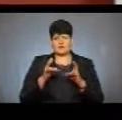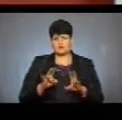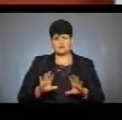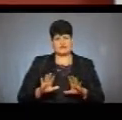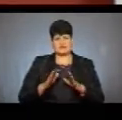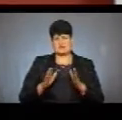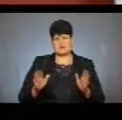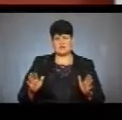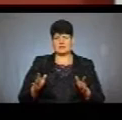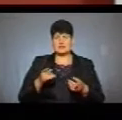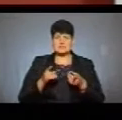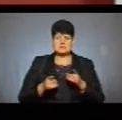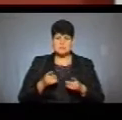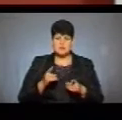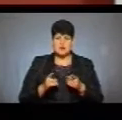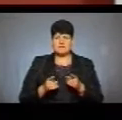вважаю.